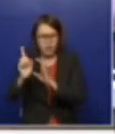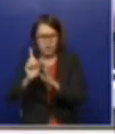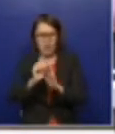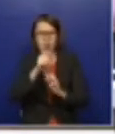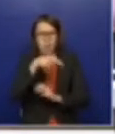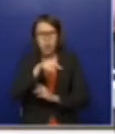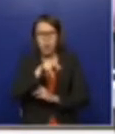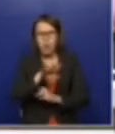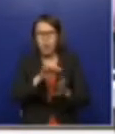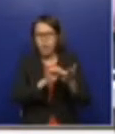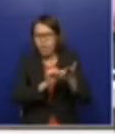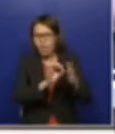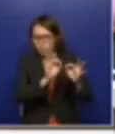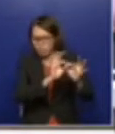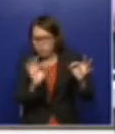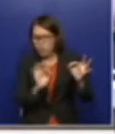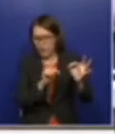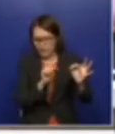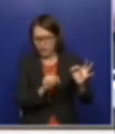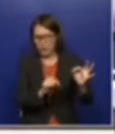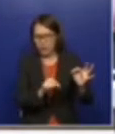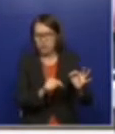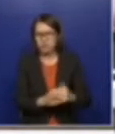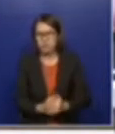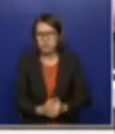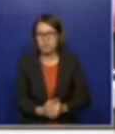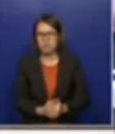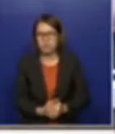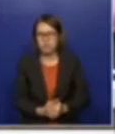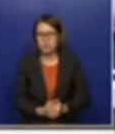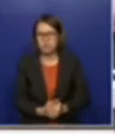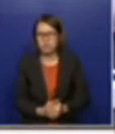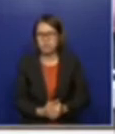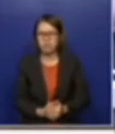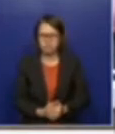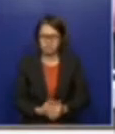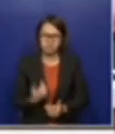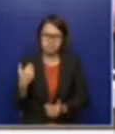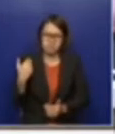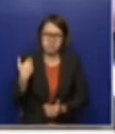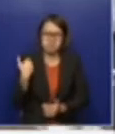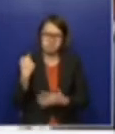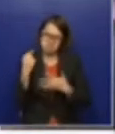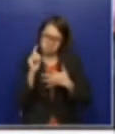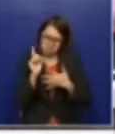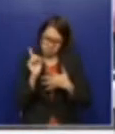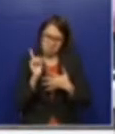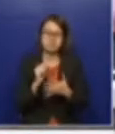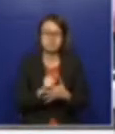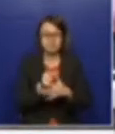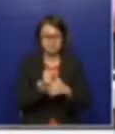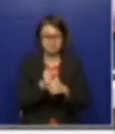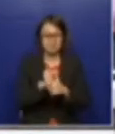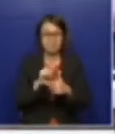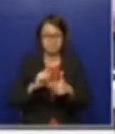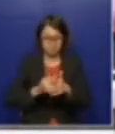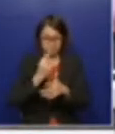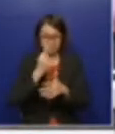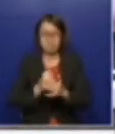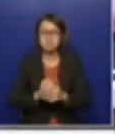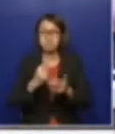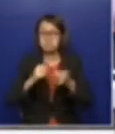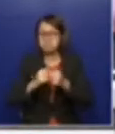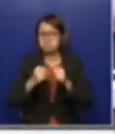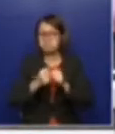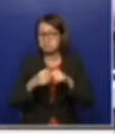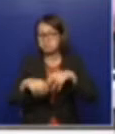ฉบับนี้หลายประการด้วยกันประการแรกปัญหาเรื่องการ